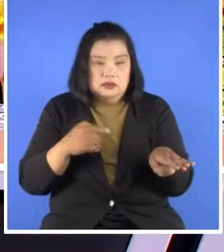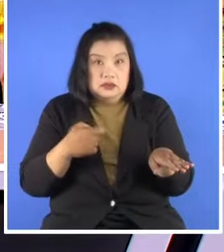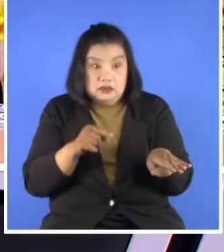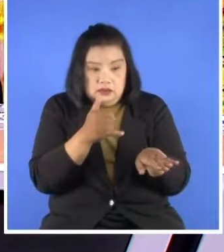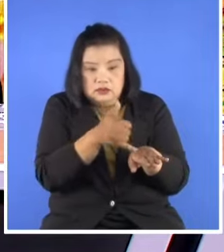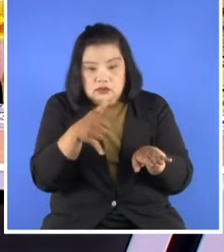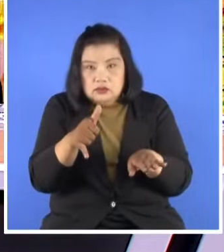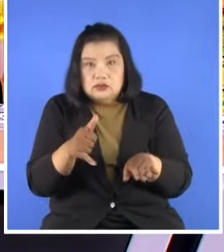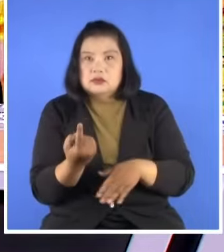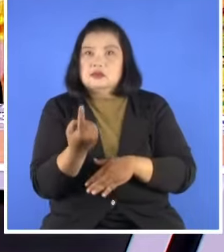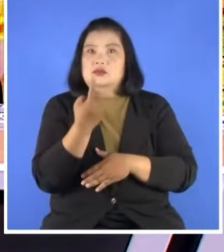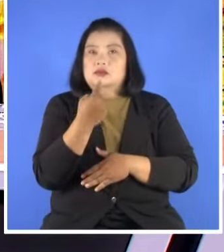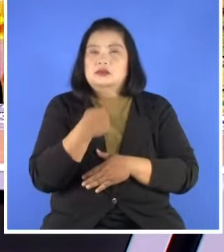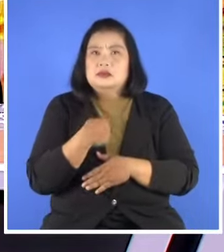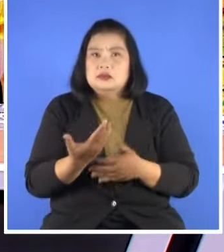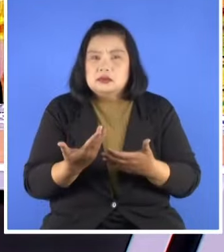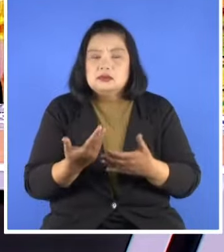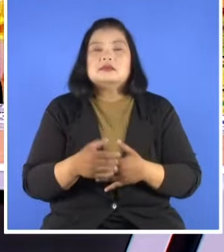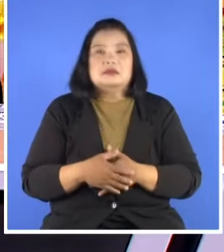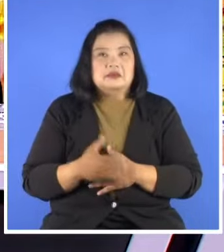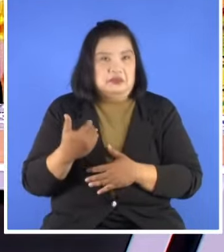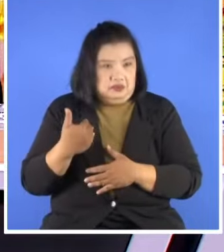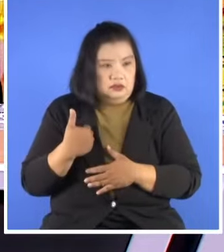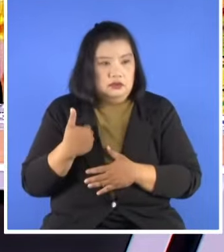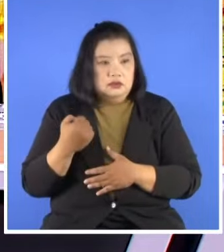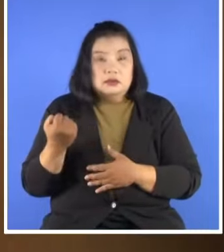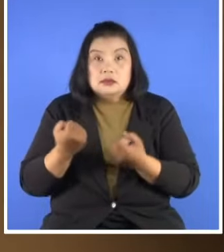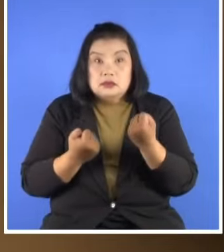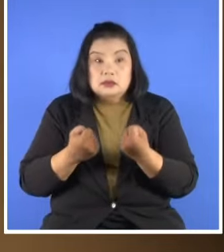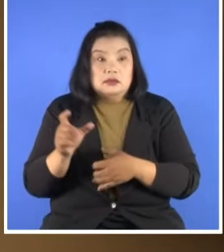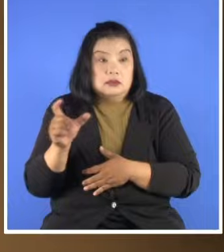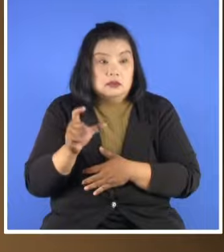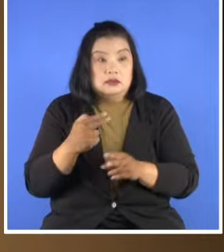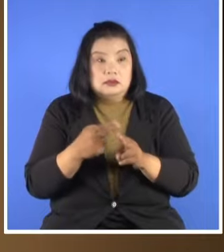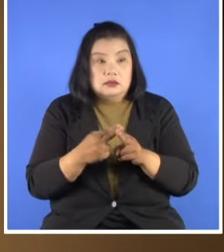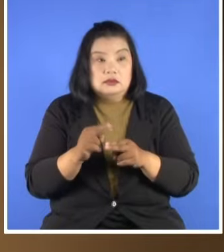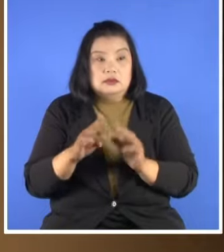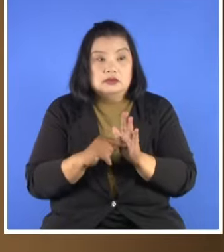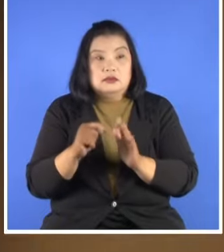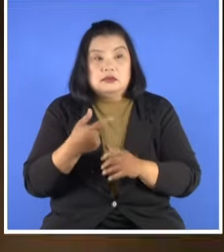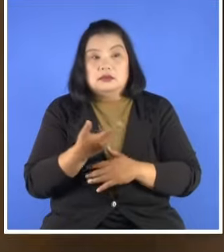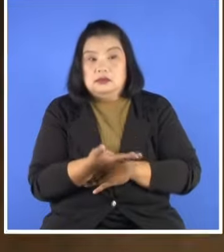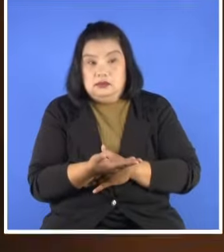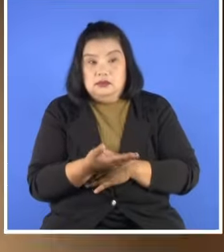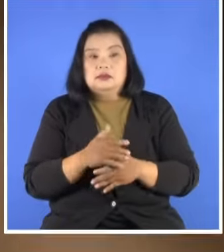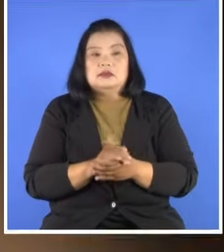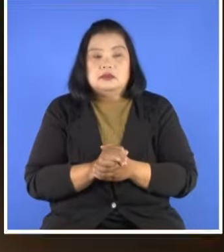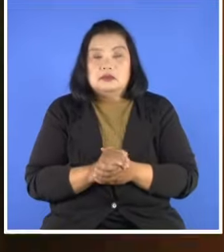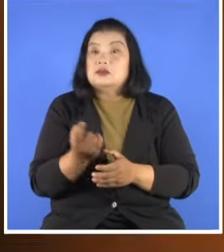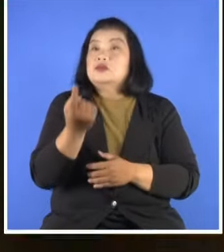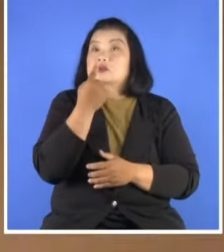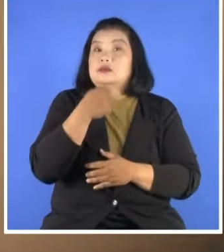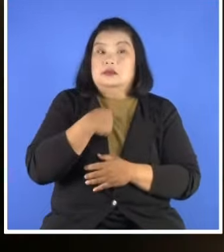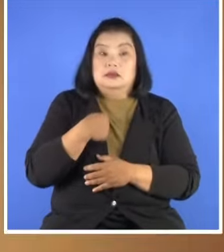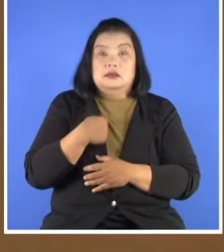เขาก็บอกว่าคนๆหนึ่งที่เป็นแท็กซี่เนี่ยฮะมีชื่อมีฉายาว่าบังรังสิตนะครับที่มาต่อว่าต่อขาน 2